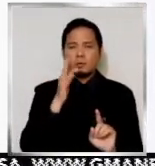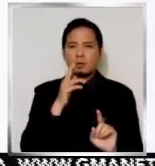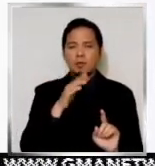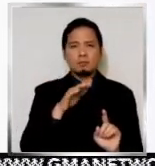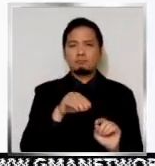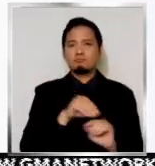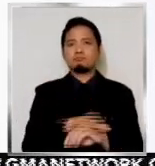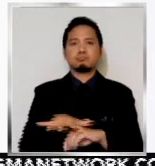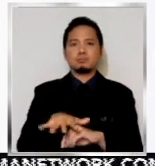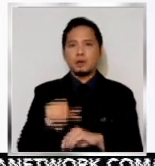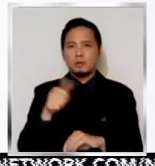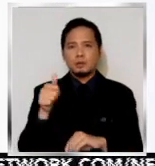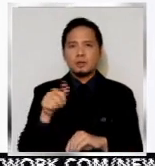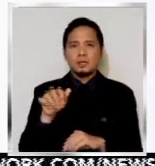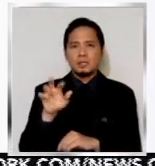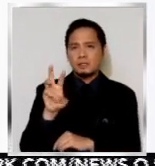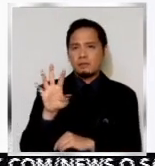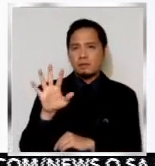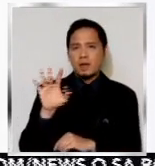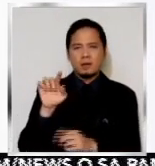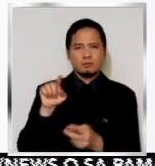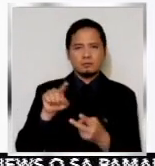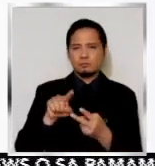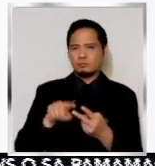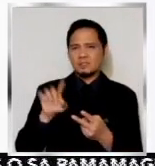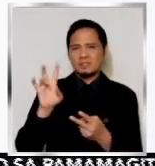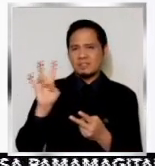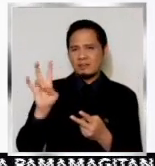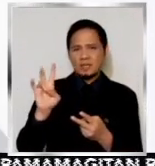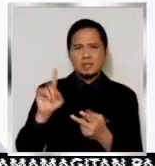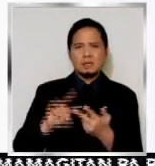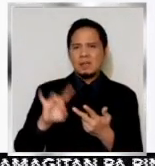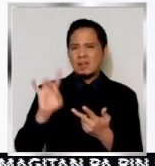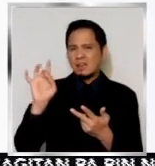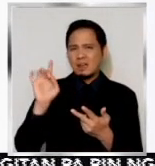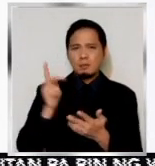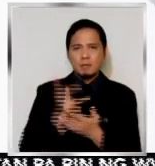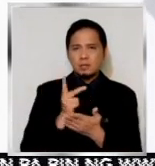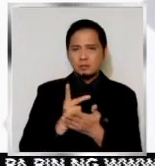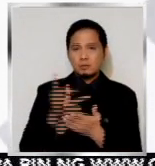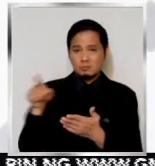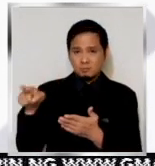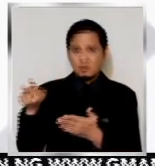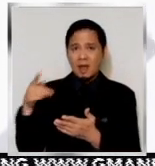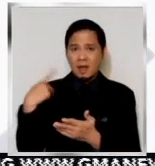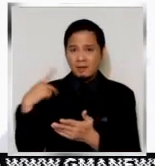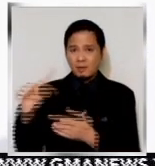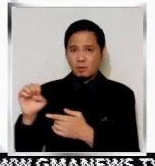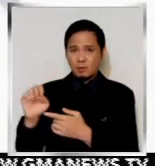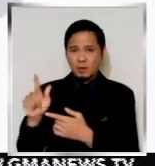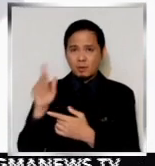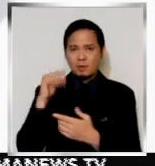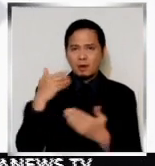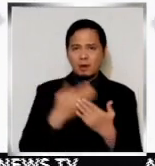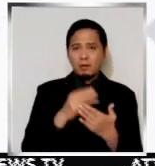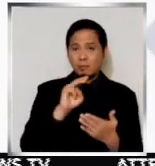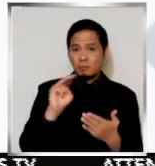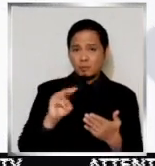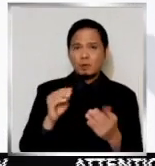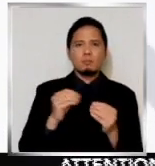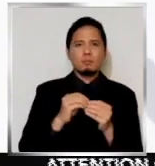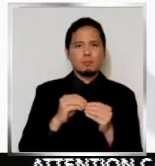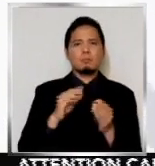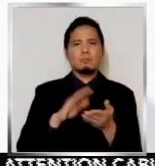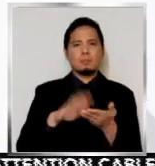170. Traditional 30 pesos yun pagdating dito sa Luzon. Pagkagaling na Mindanao, we will shoulder,